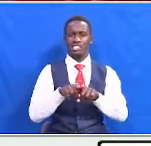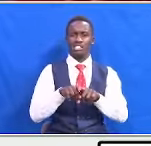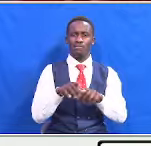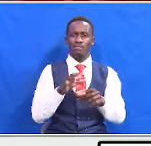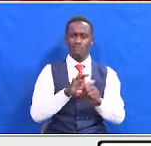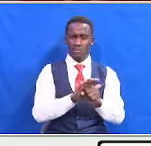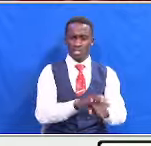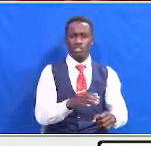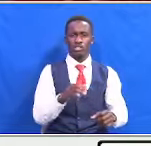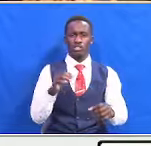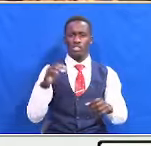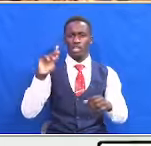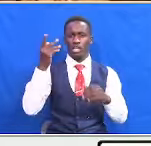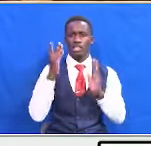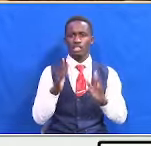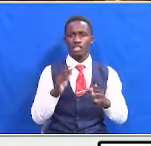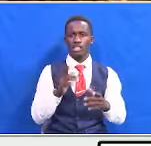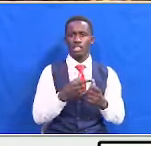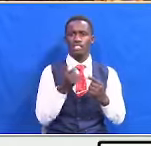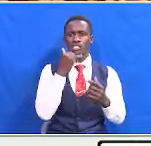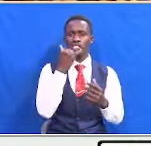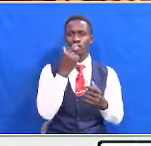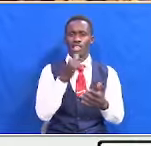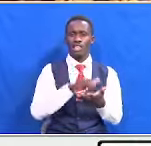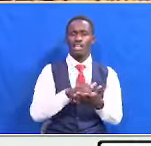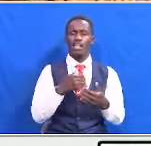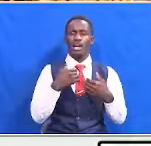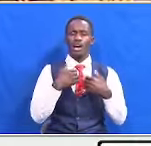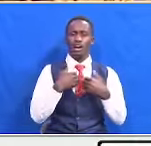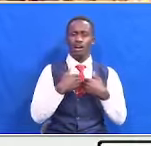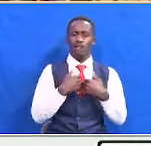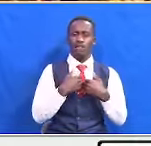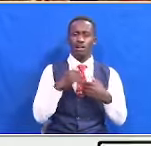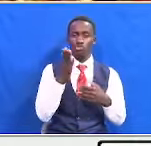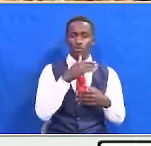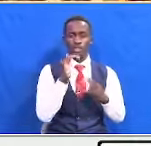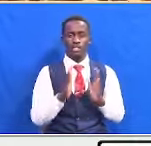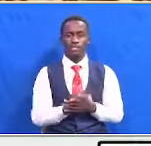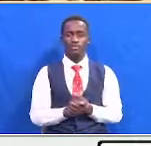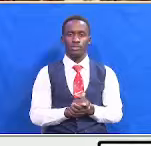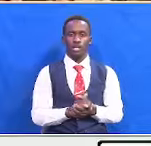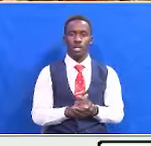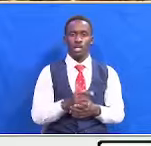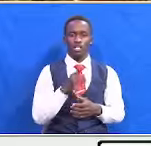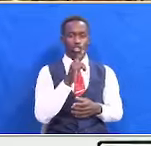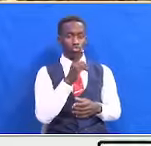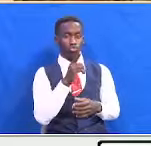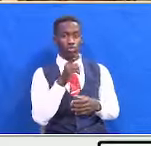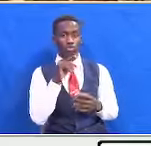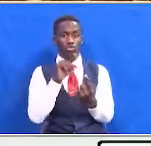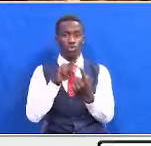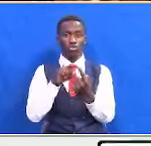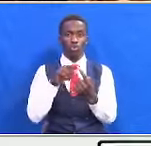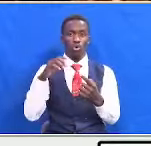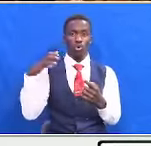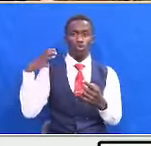engaging violent criminals. Rais Ruto akiwanyoshia kidole cha lawama maafisa wa idara za usalama kwa ongezeko la